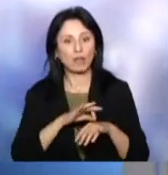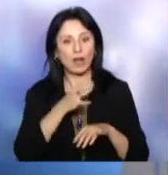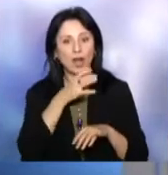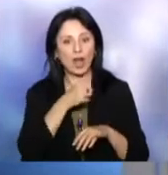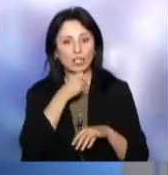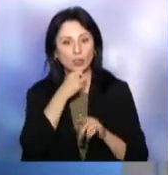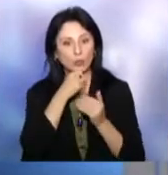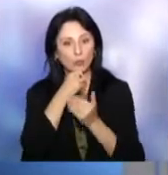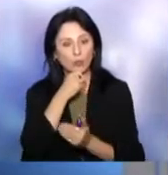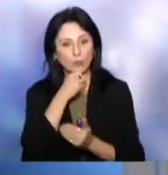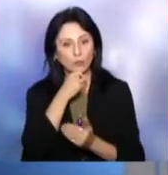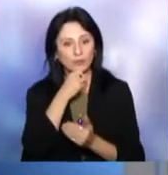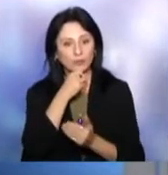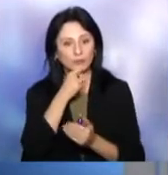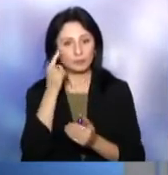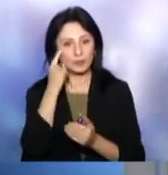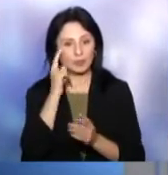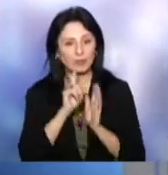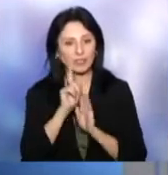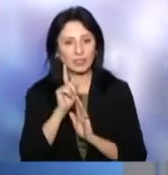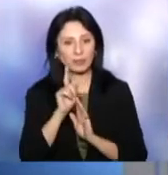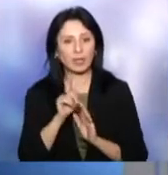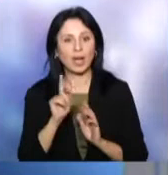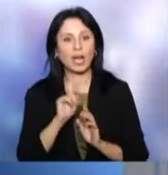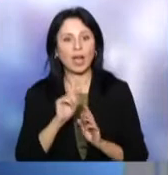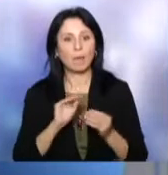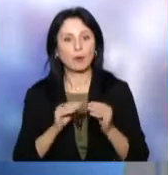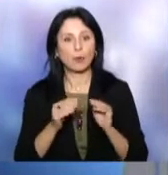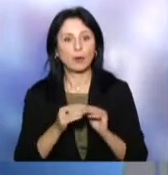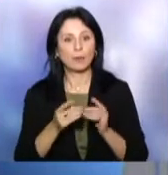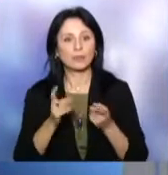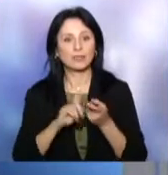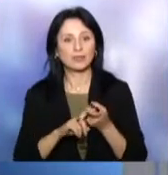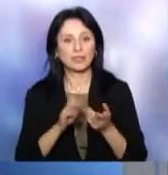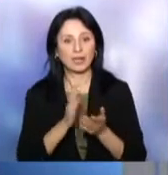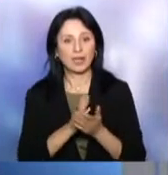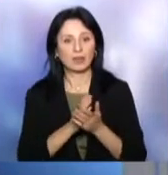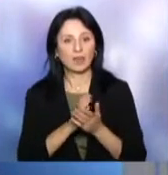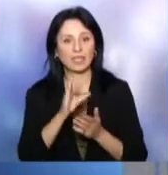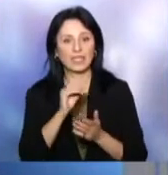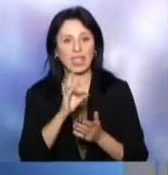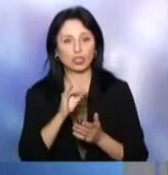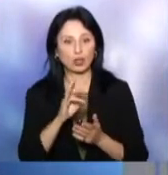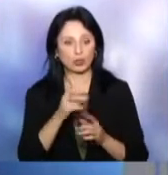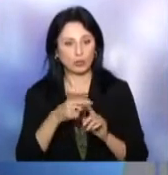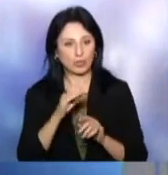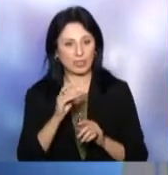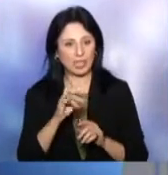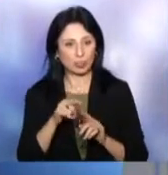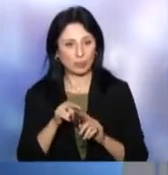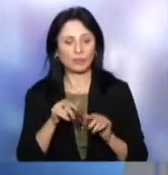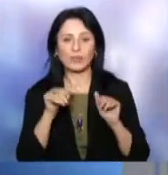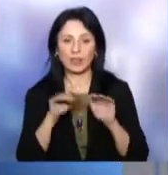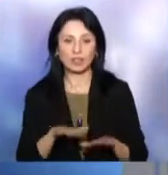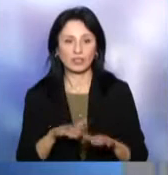ასაკობრივ ჭრილში და იმის გათვალისწინებით, თუ რა პრობლემებთან არის დაკავშირებული სეზონური ცვლილებები. ამიტომ